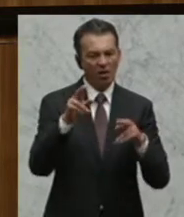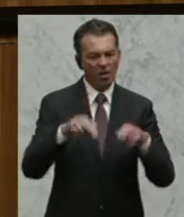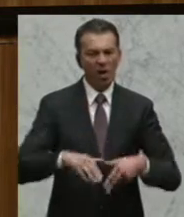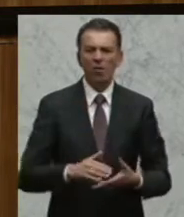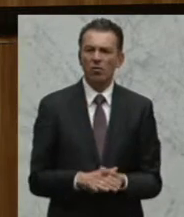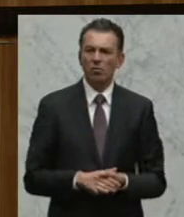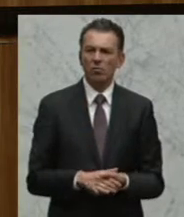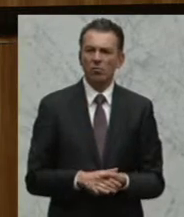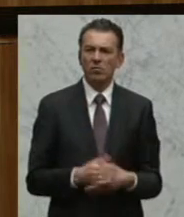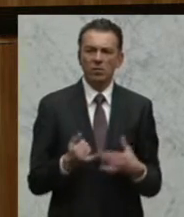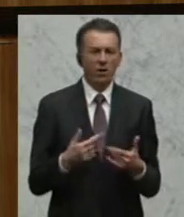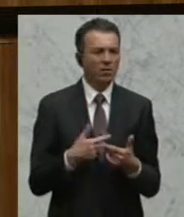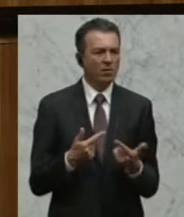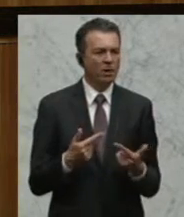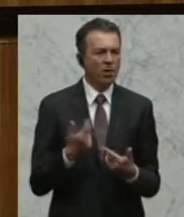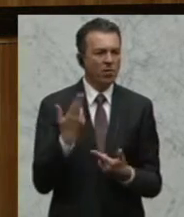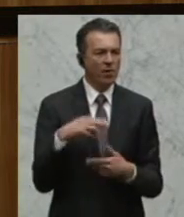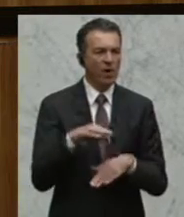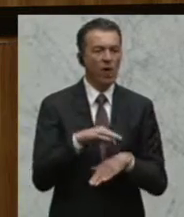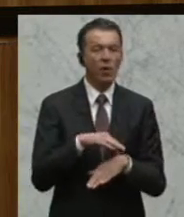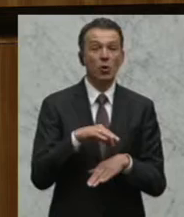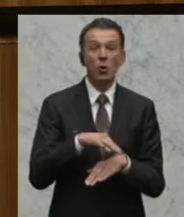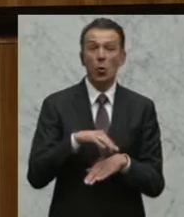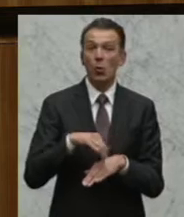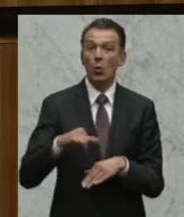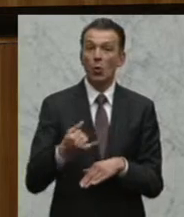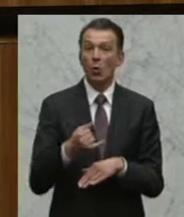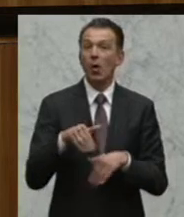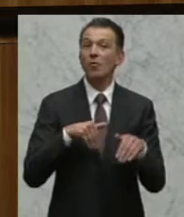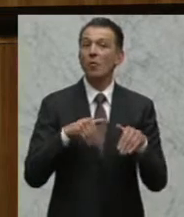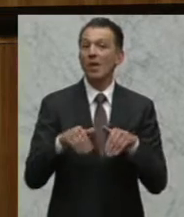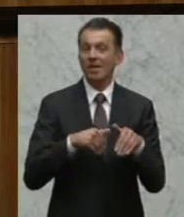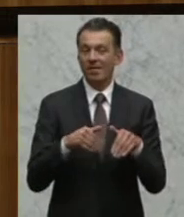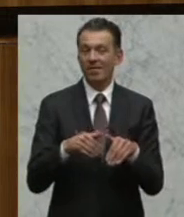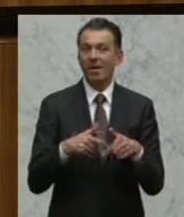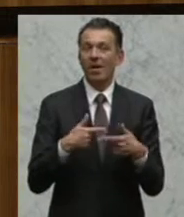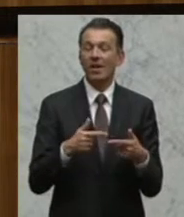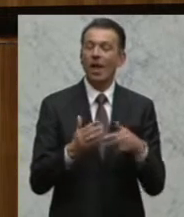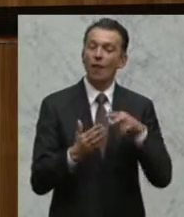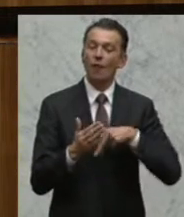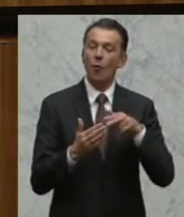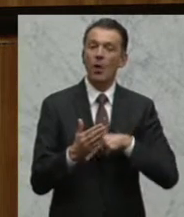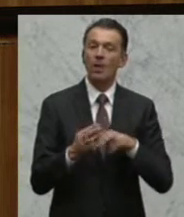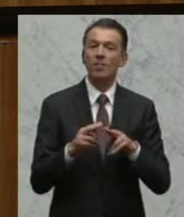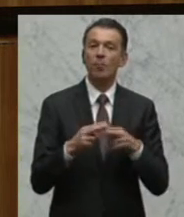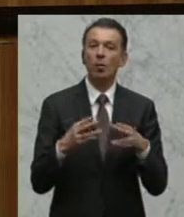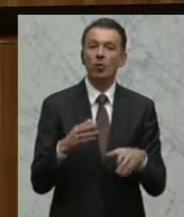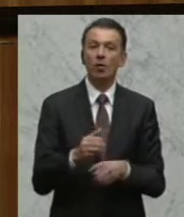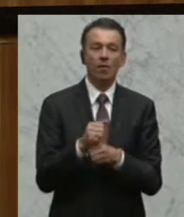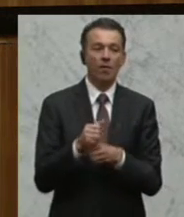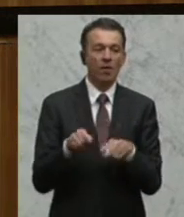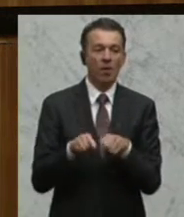Abgeordneteninterpellationsrechts. Und jetzt darf ich Ihnen, Herr Dr. Juris Minister, darf ich Ihnen die Bundesverfassung vorlesen, genauso der Herr